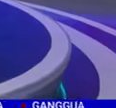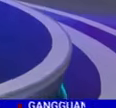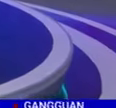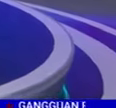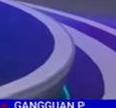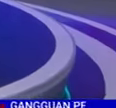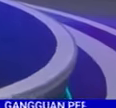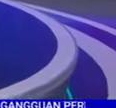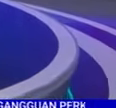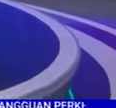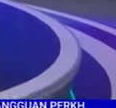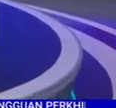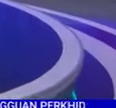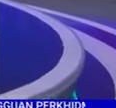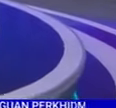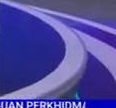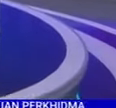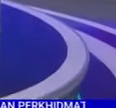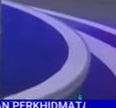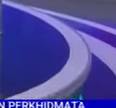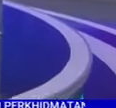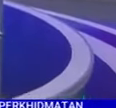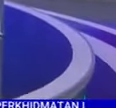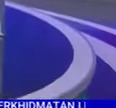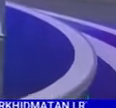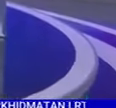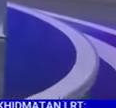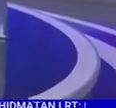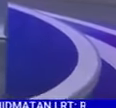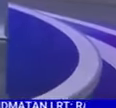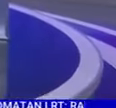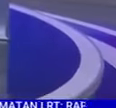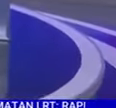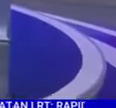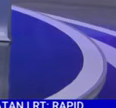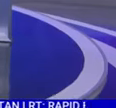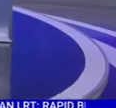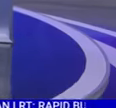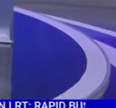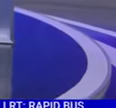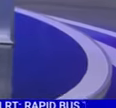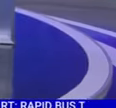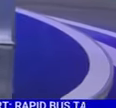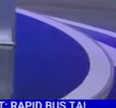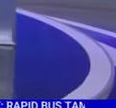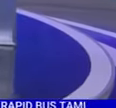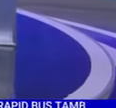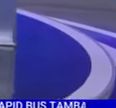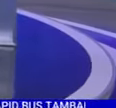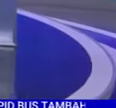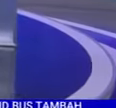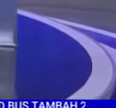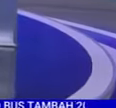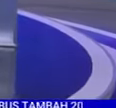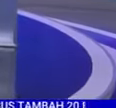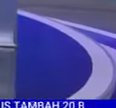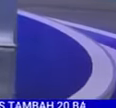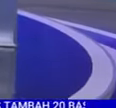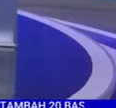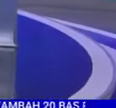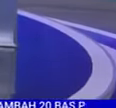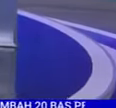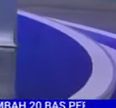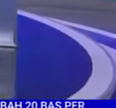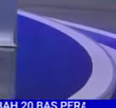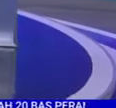Assalamualaikum dan salam keluarga Malaysia. Berita Perdana edisi 10 November 2022. Saya Faris Izzat Syahrudin. Dan saya Hazel Desmond. Kita